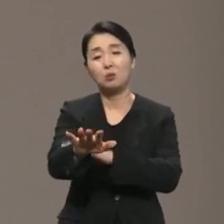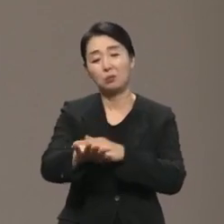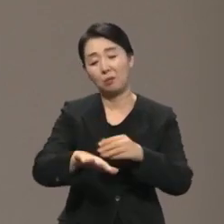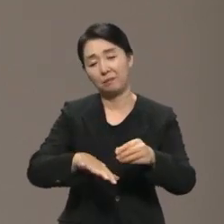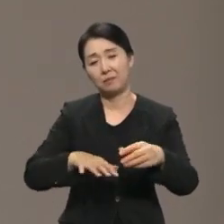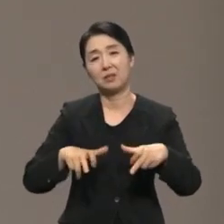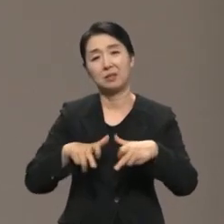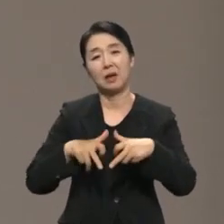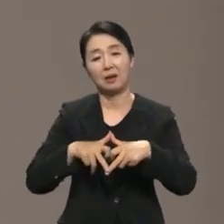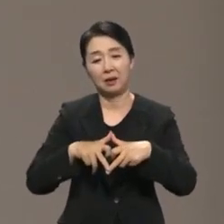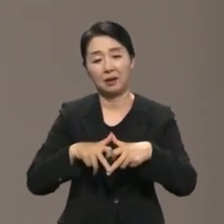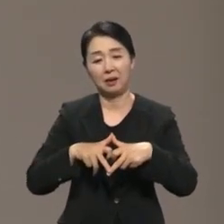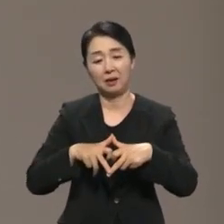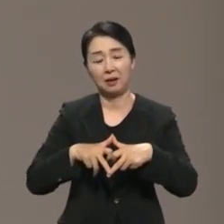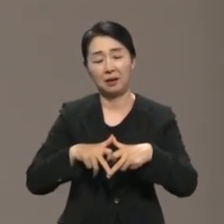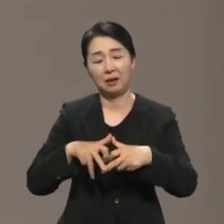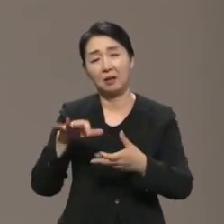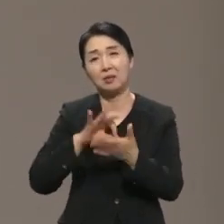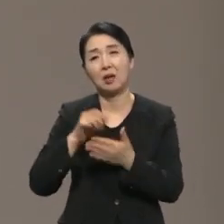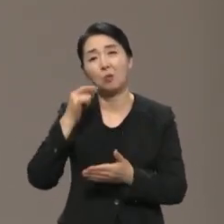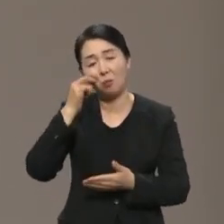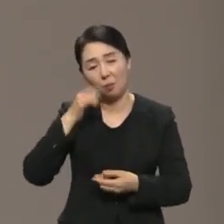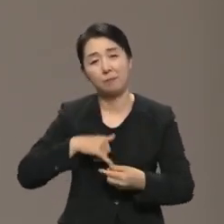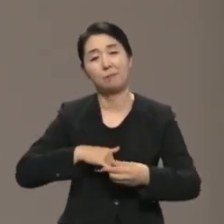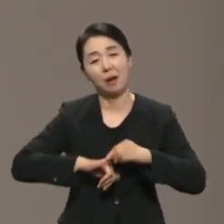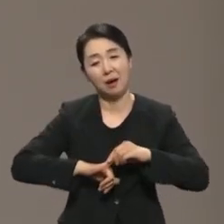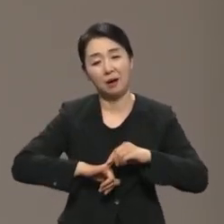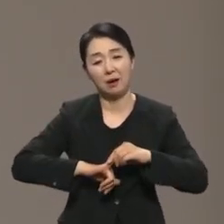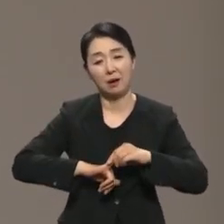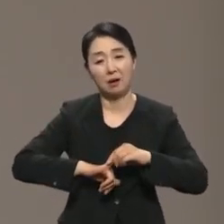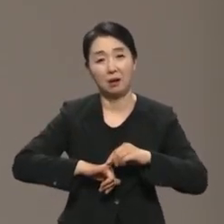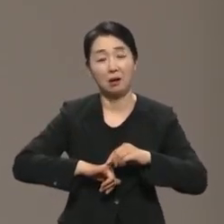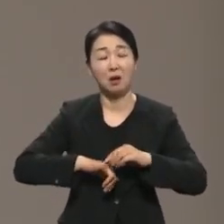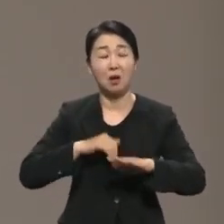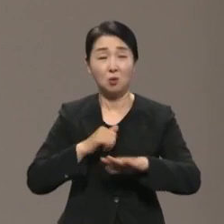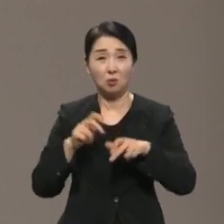수없었습니다. 가해자들은 그의장애를비하하는발언을하고